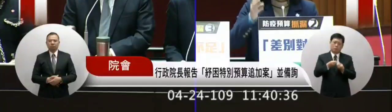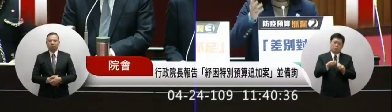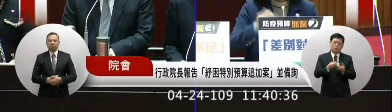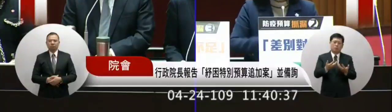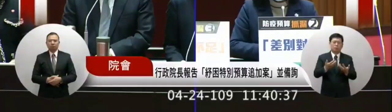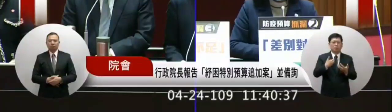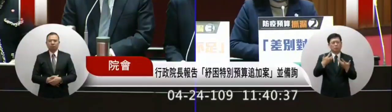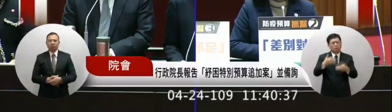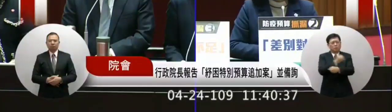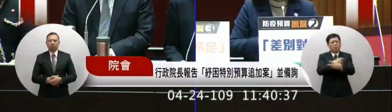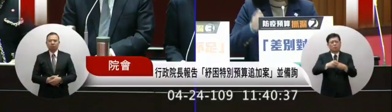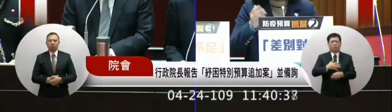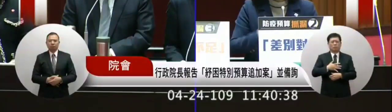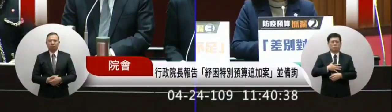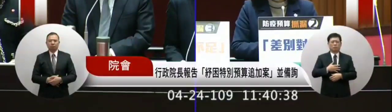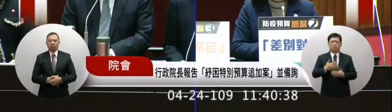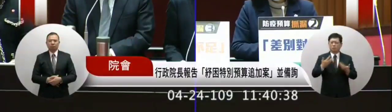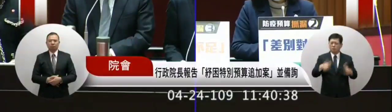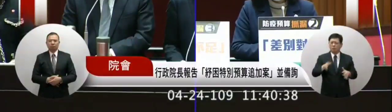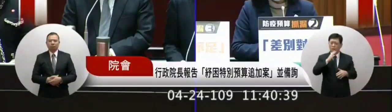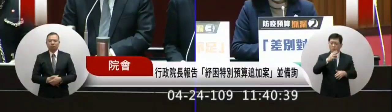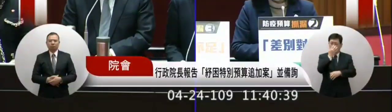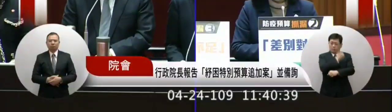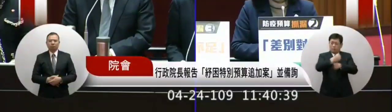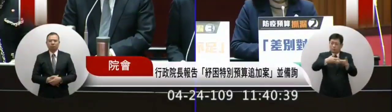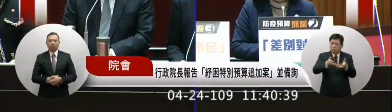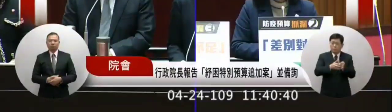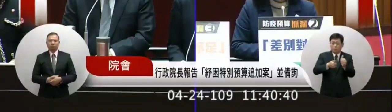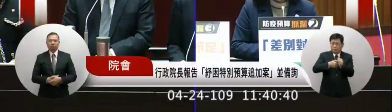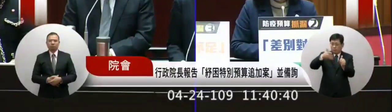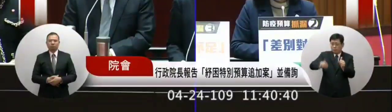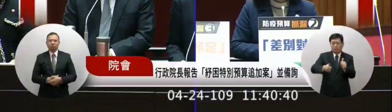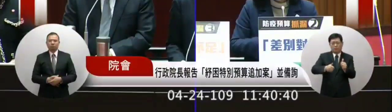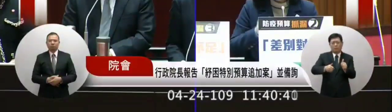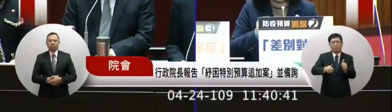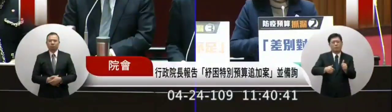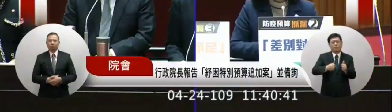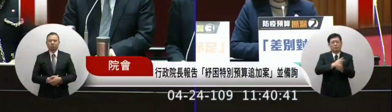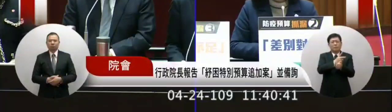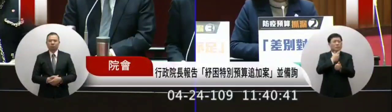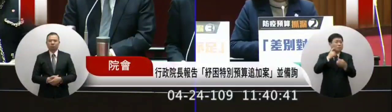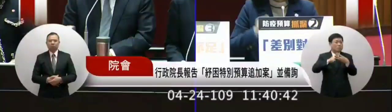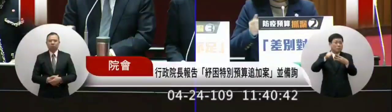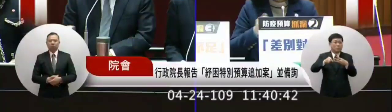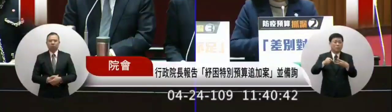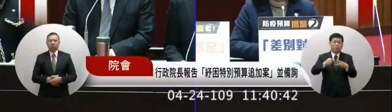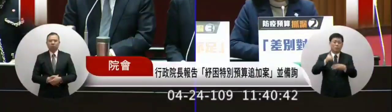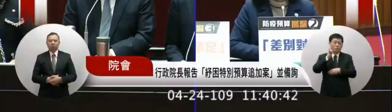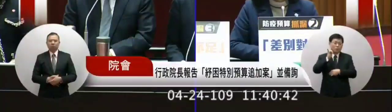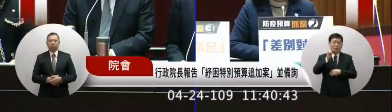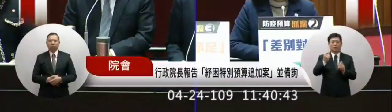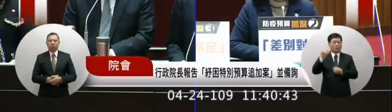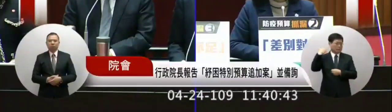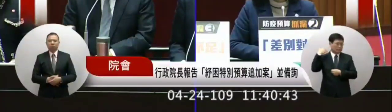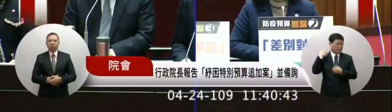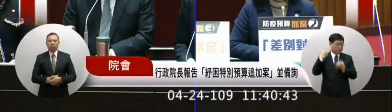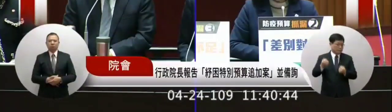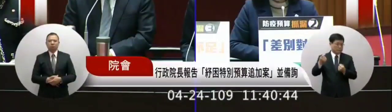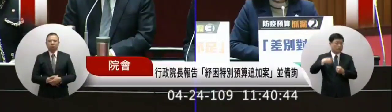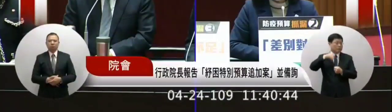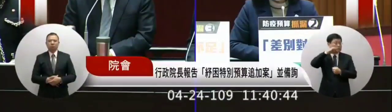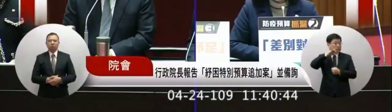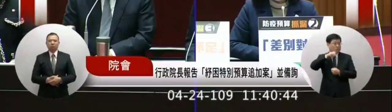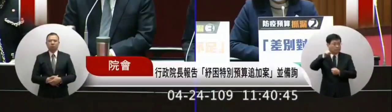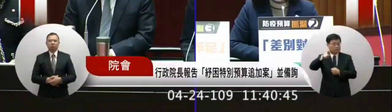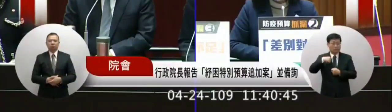多的劳工，我想院长也知道，甚至我们劳动部的次长哦，林明玉次长，他的母亲早年也是在